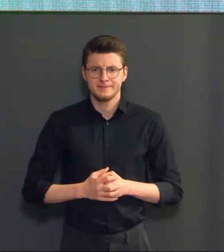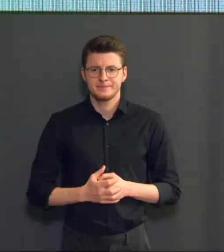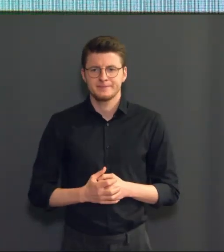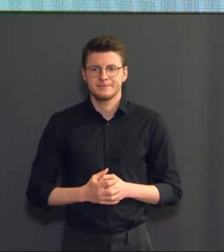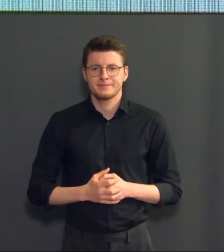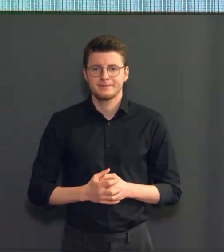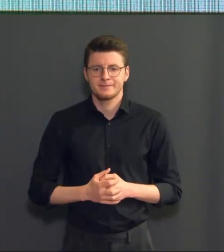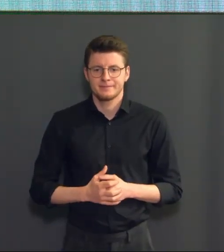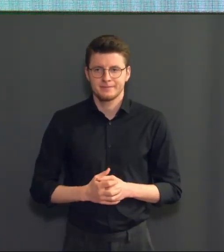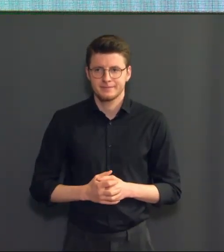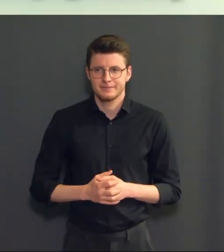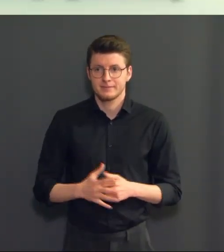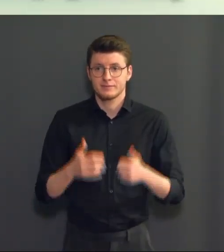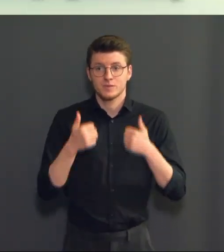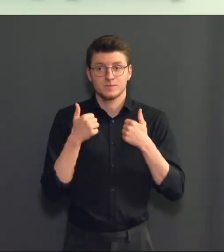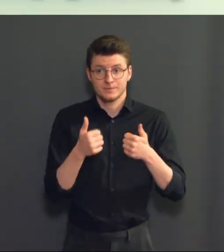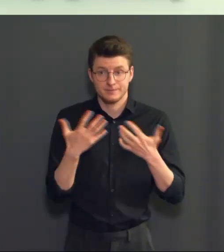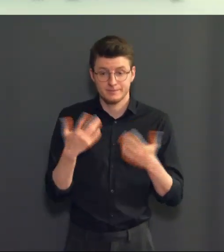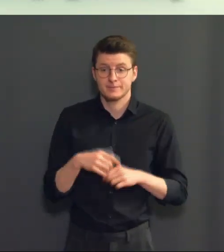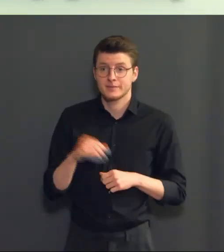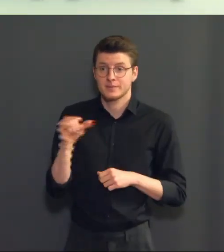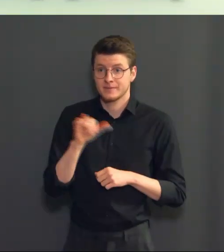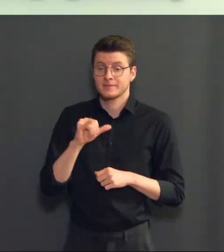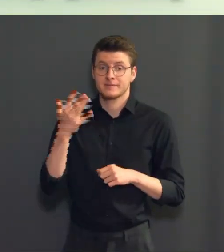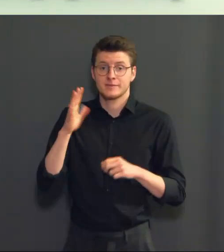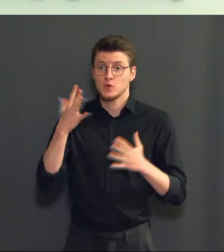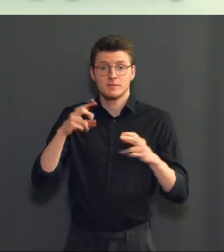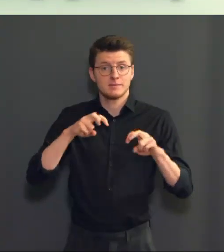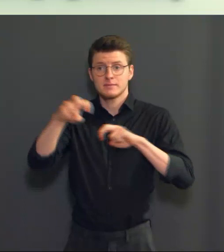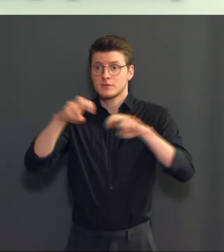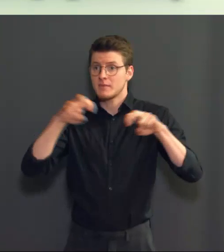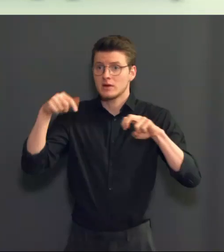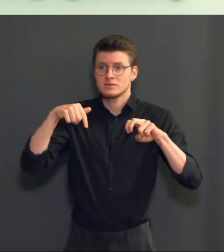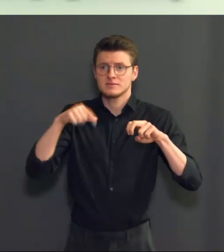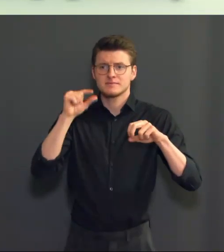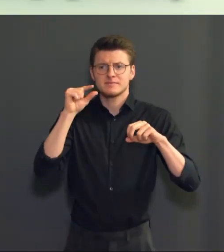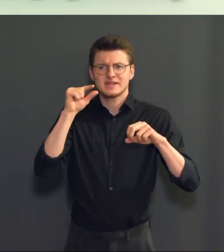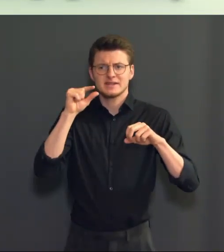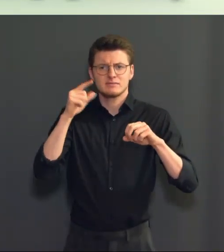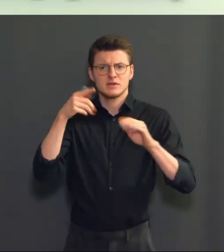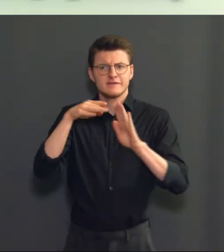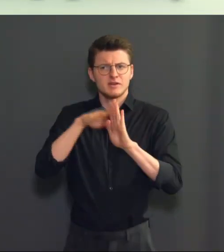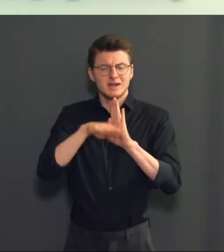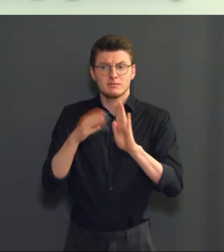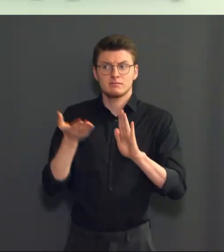Het goede nieuws is dat onze mobiliteit licht is afgenomen sinds het